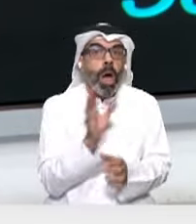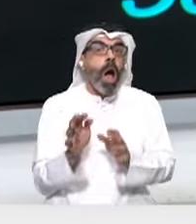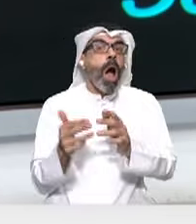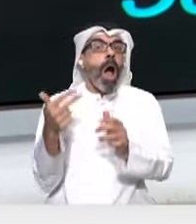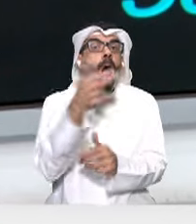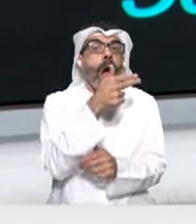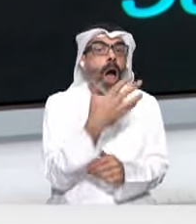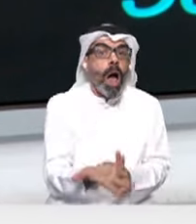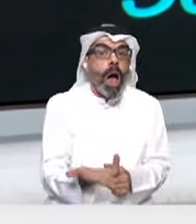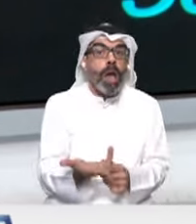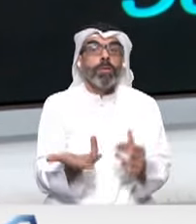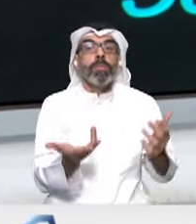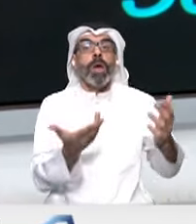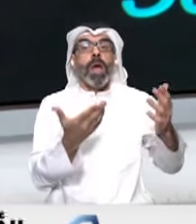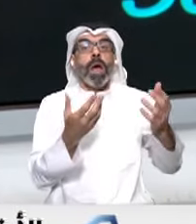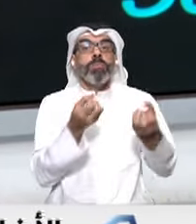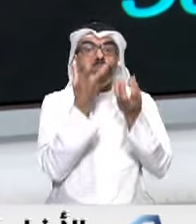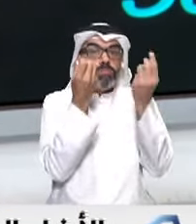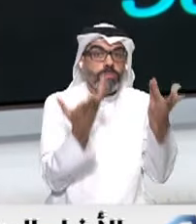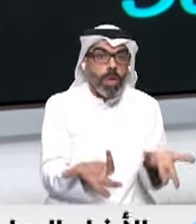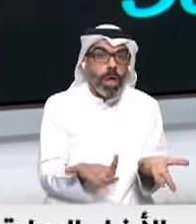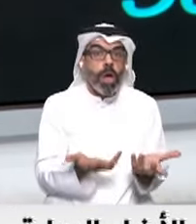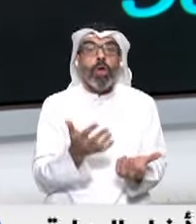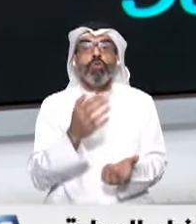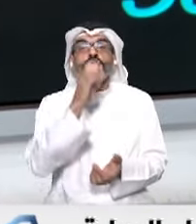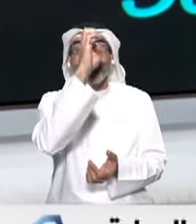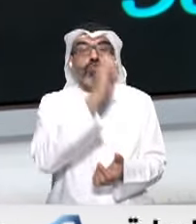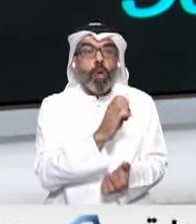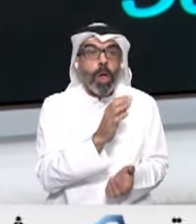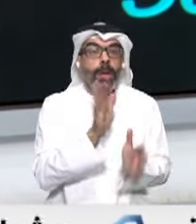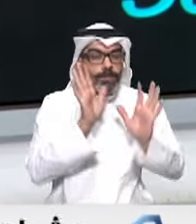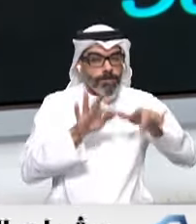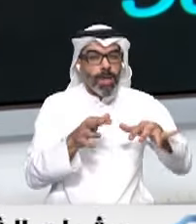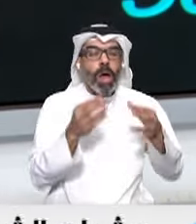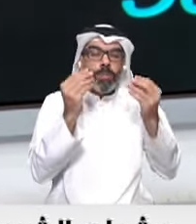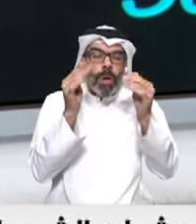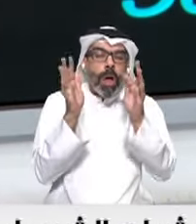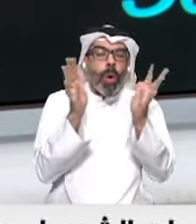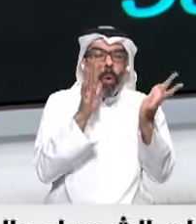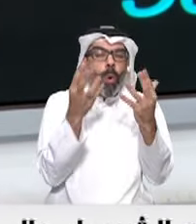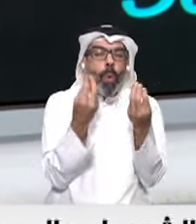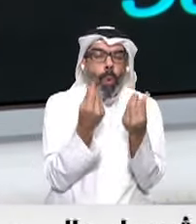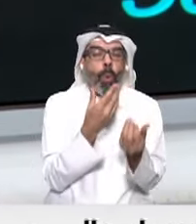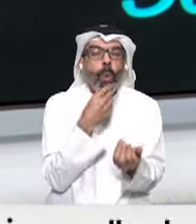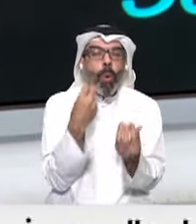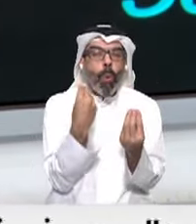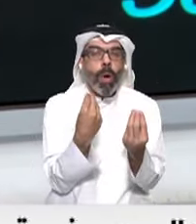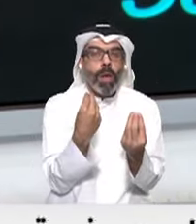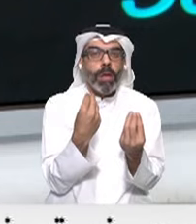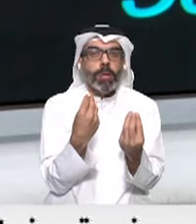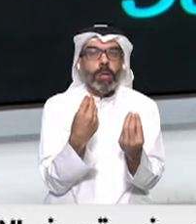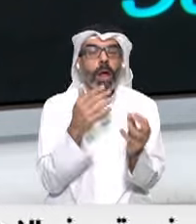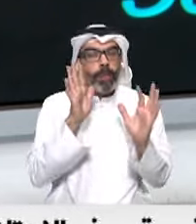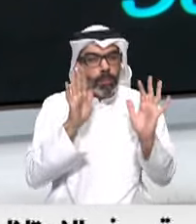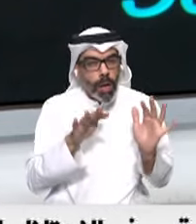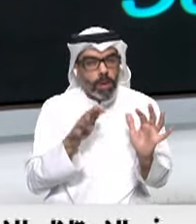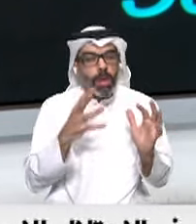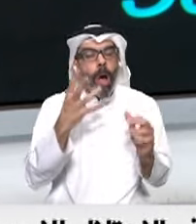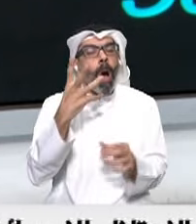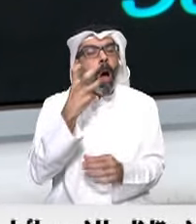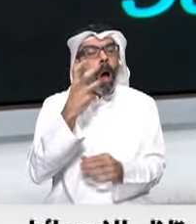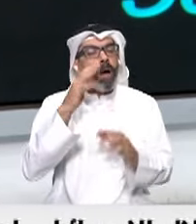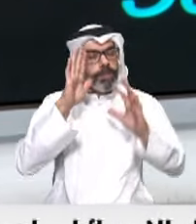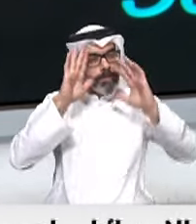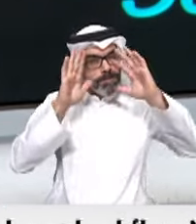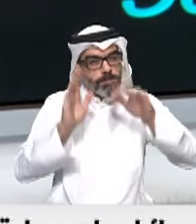المزارع بعض المناطق الجنوبيه الشاليهات الجو فيها شوي يميل الى الاعتدال قليلا لكن لا تزال الاجواء حاره